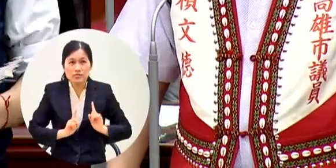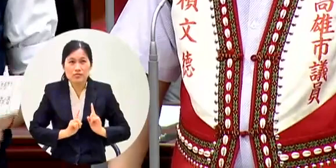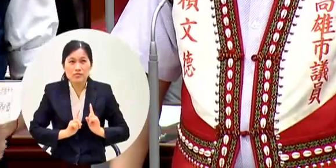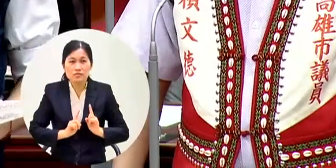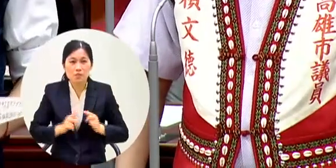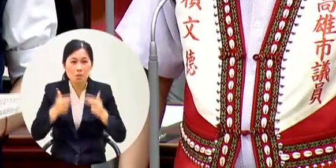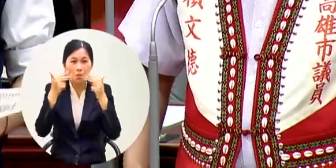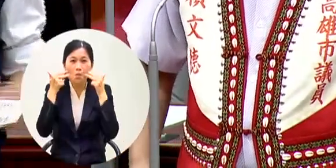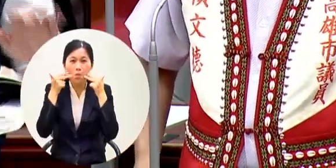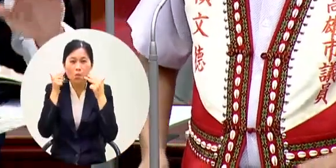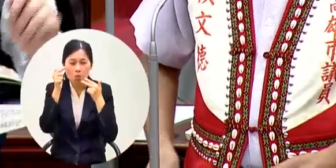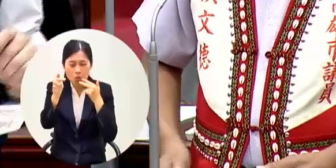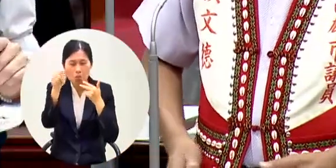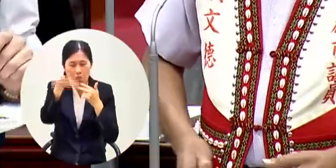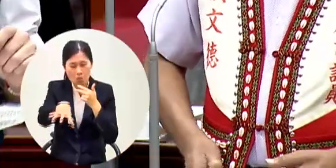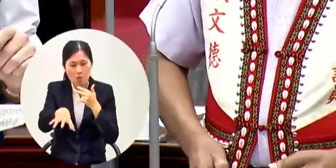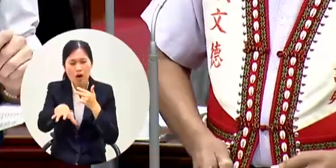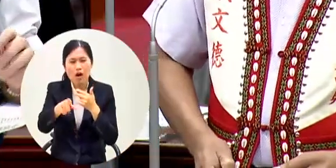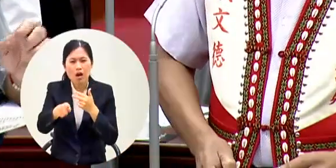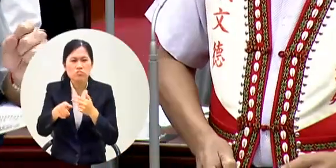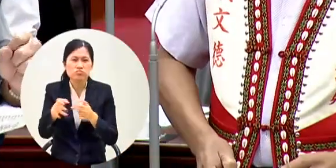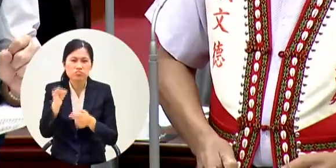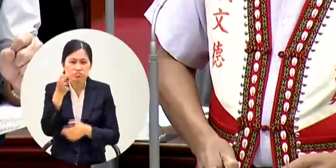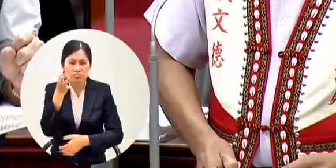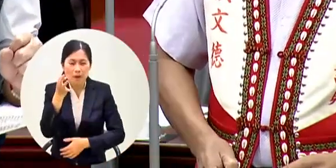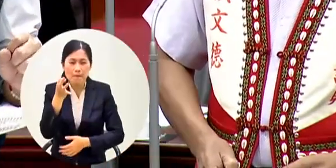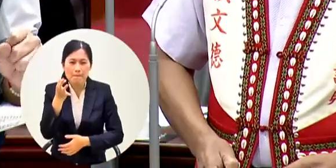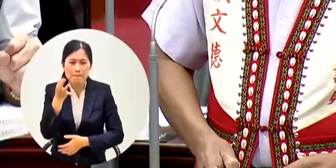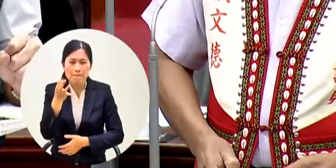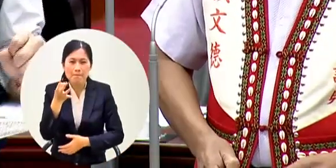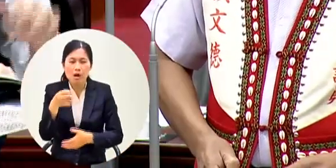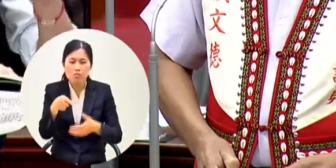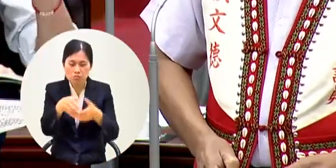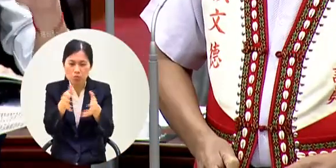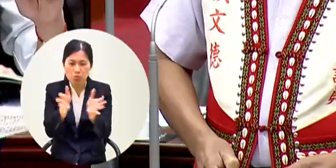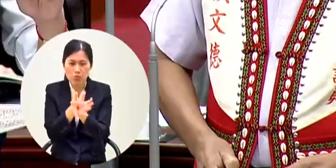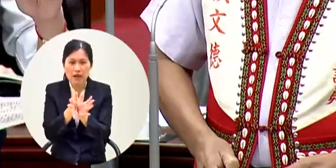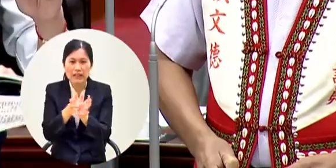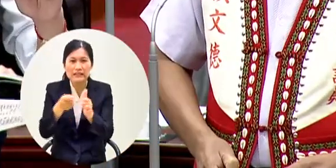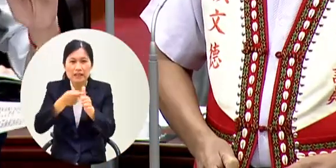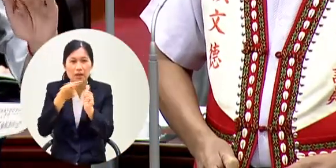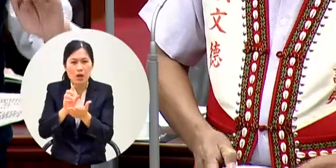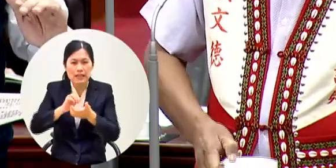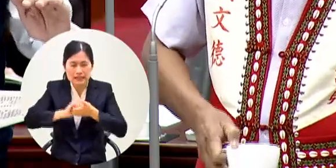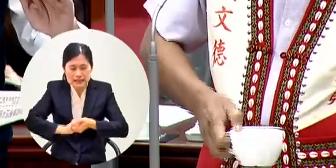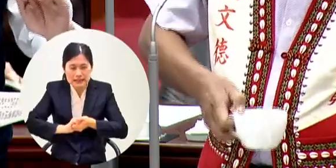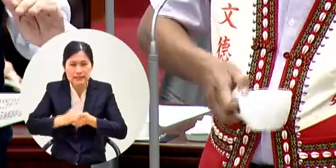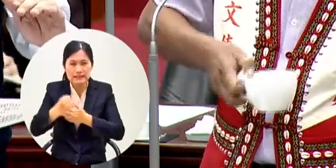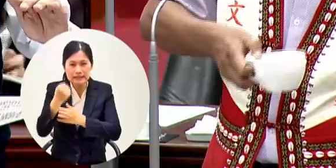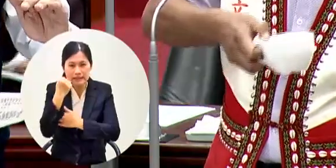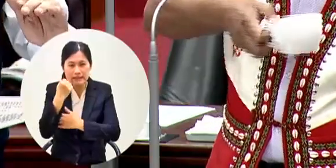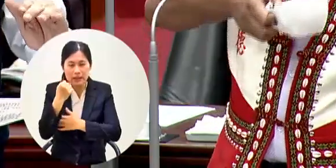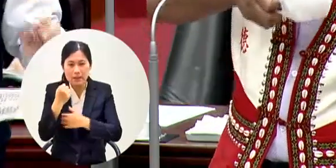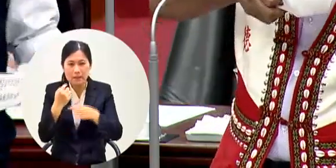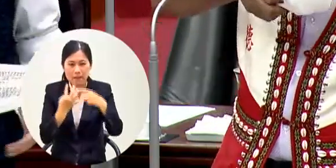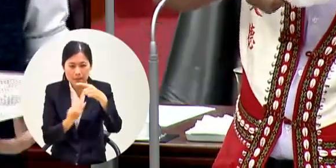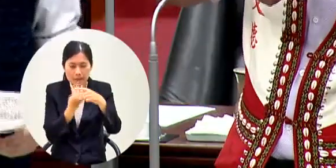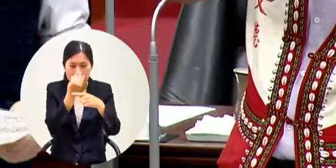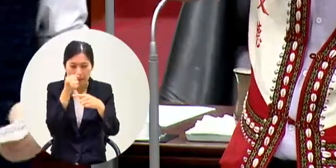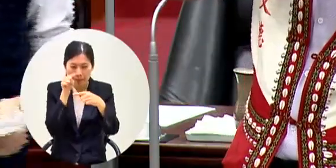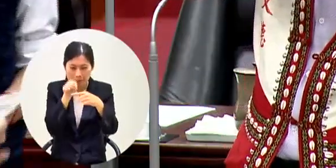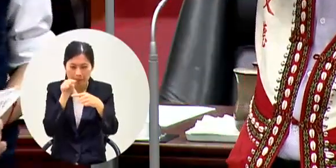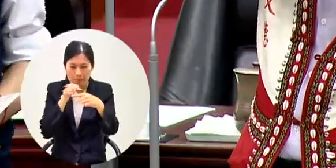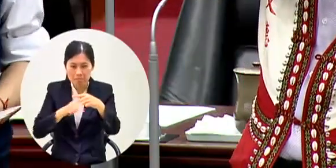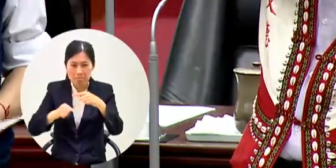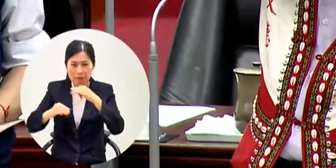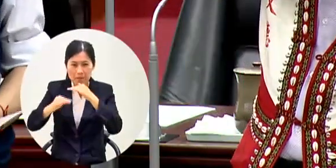人站在这议会殿堂发言，真的很感动。原乡地区经费这一部分也跟赖议